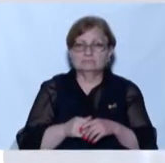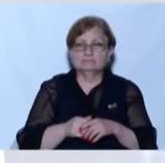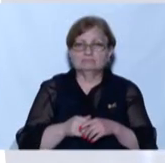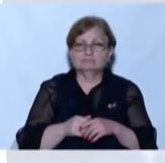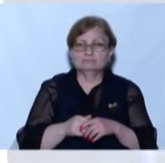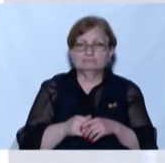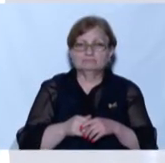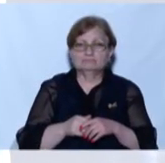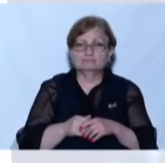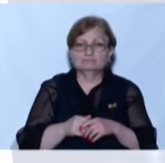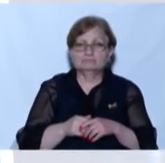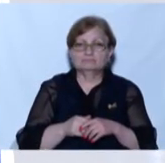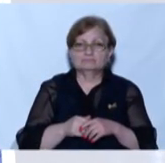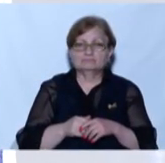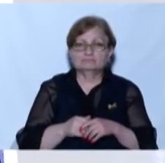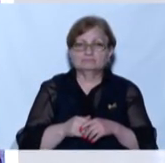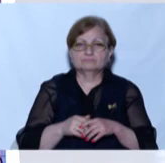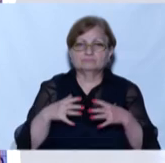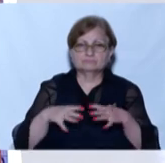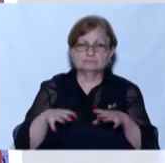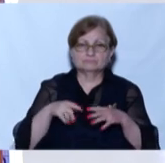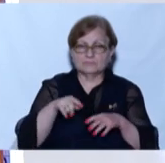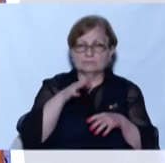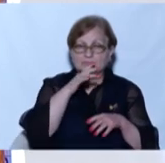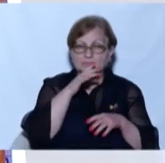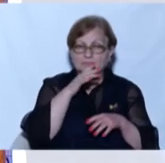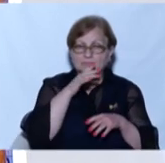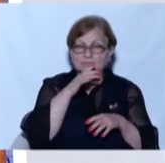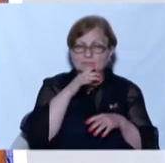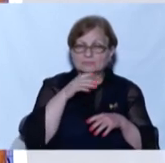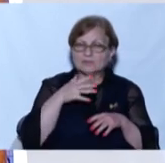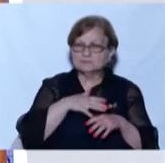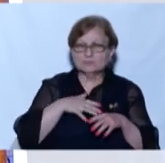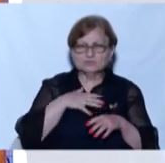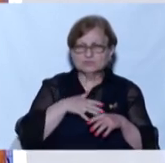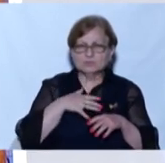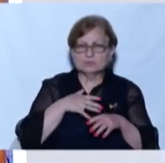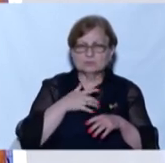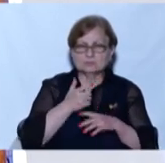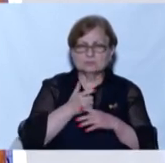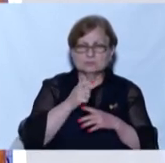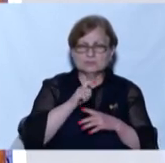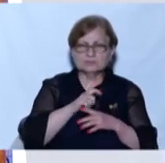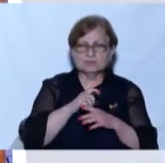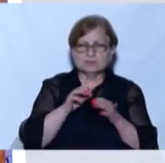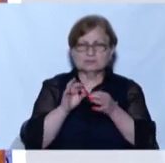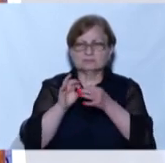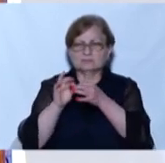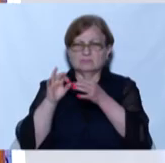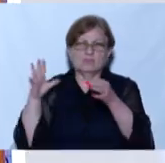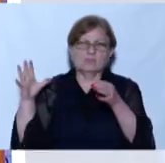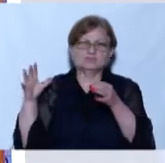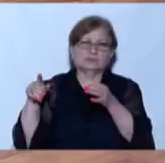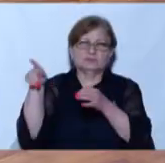ესეთ ფრაზას საქართველოსი ამ დროისათვის უნდა ჩვენ და სამწუხაროდ ვთქვათ რომ ძალიან არის მოწყვეტილი საქართველოს აი